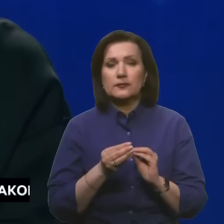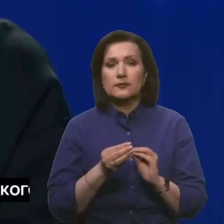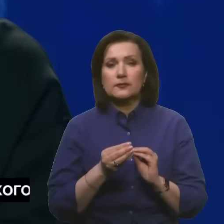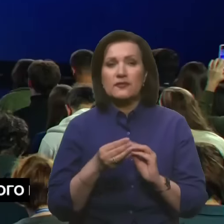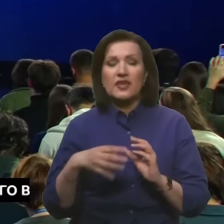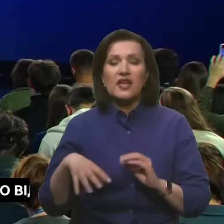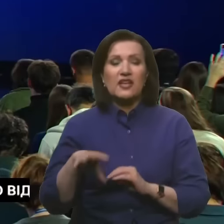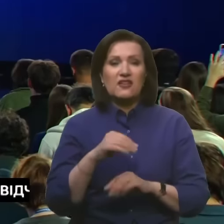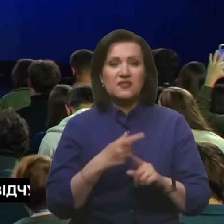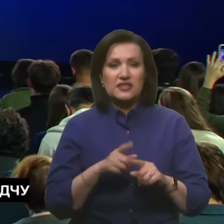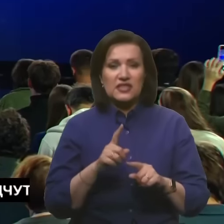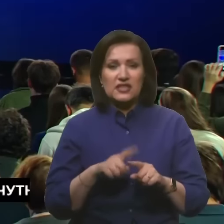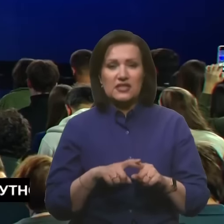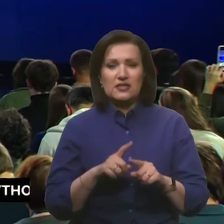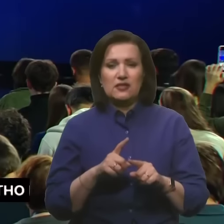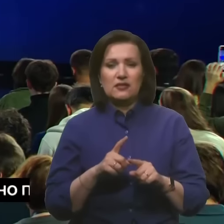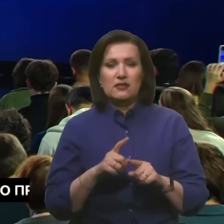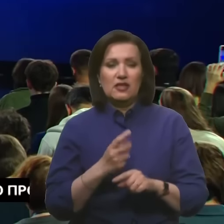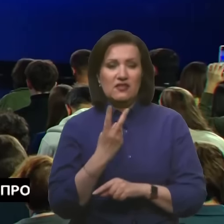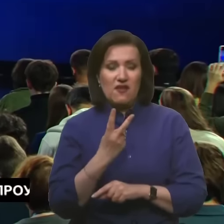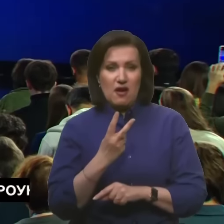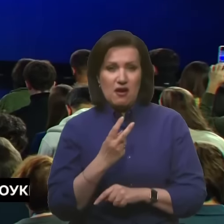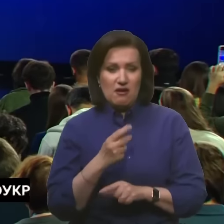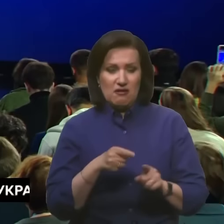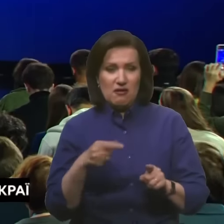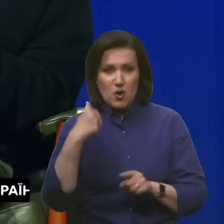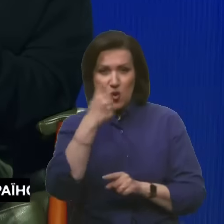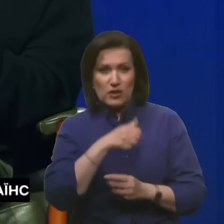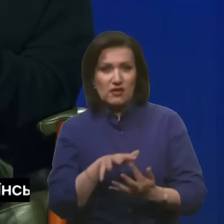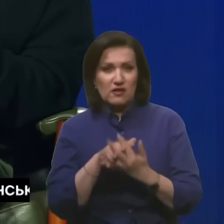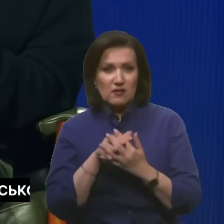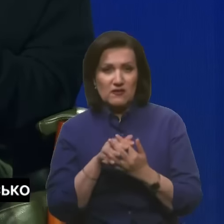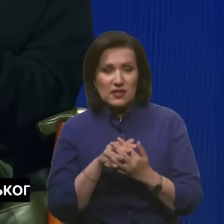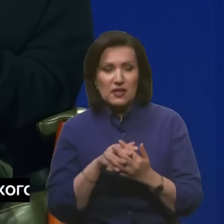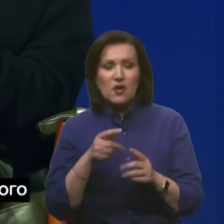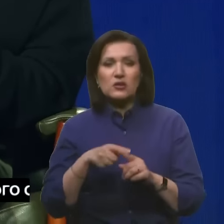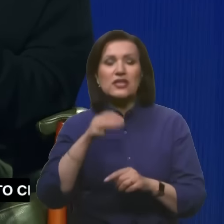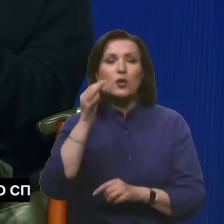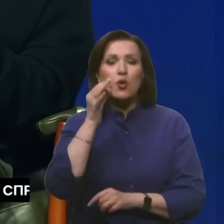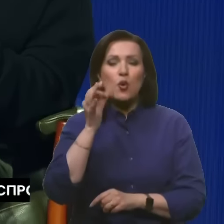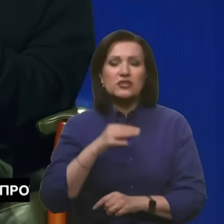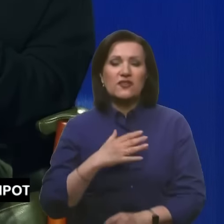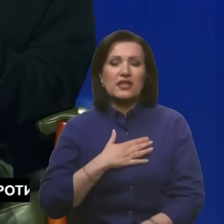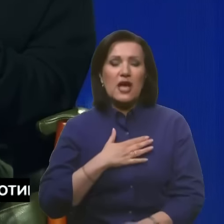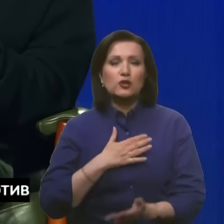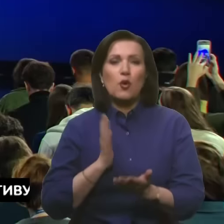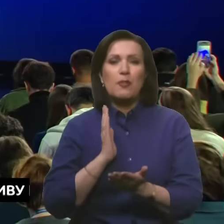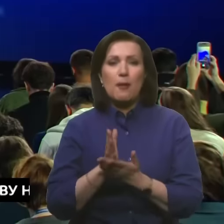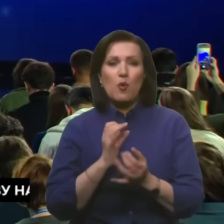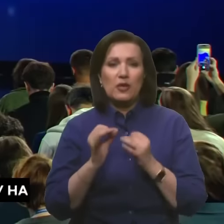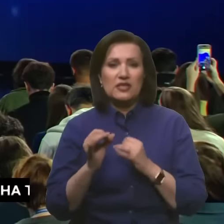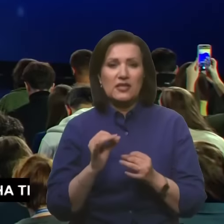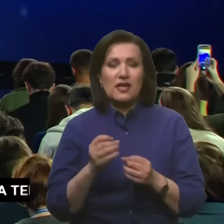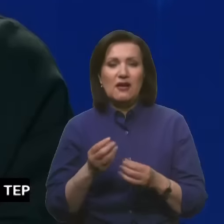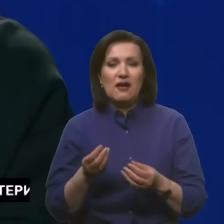і всі ці роки, зокрема, два роки повномасштабної війни, цей досвід нашого прямого діалогу, він